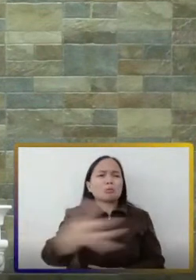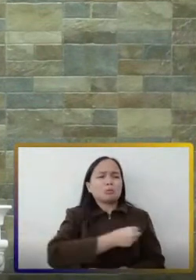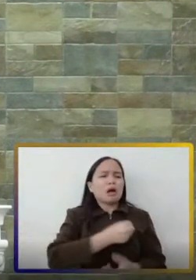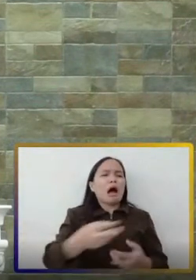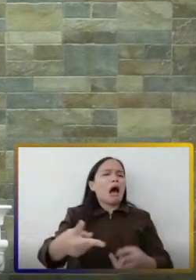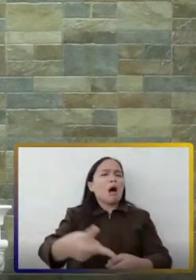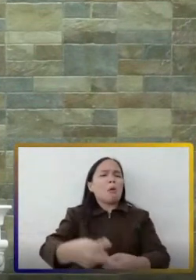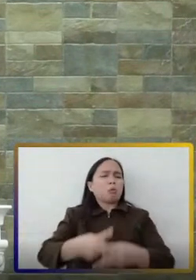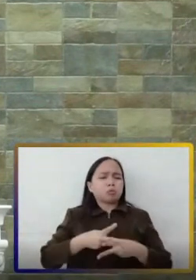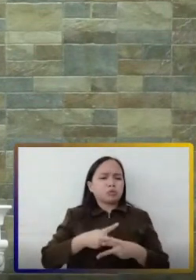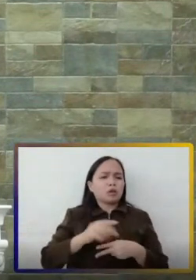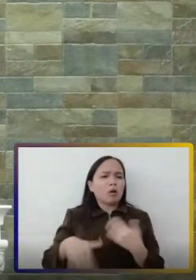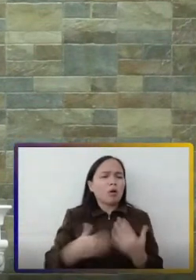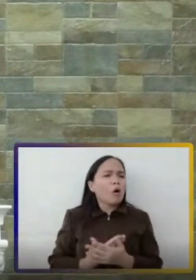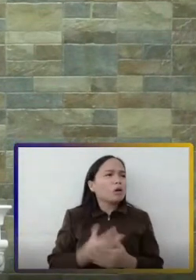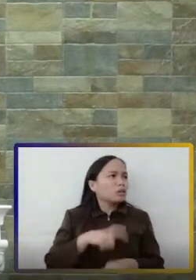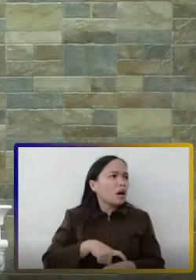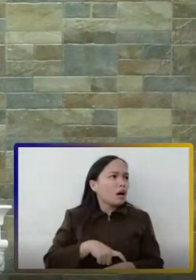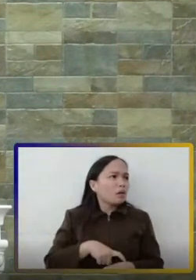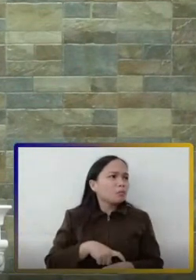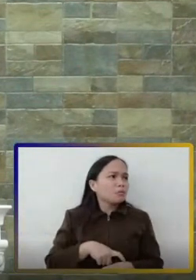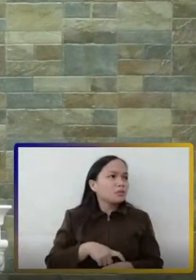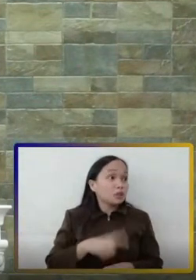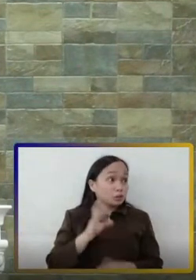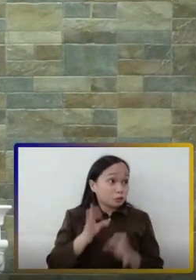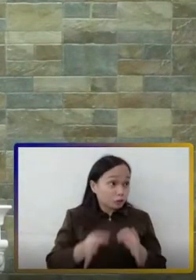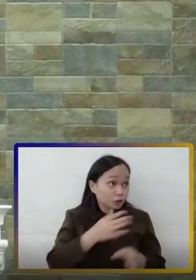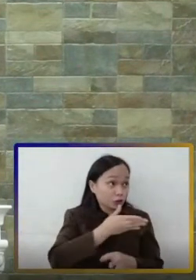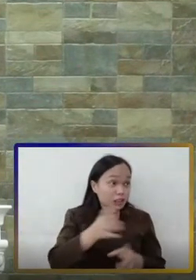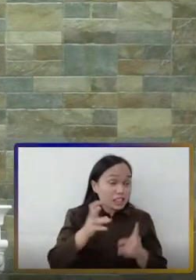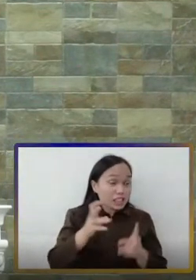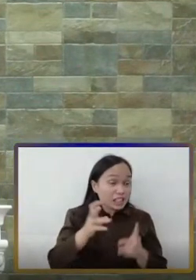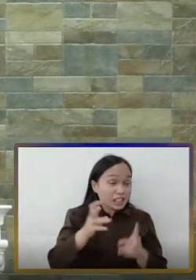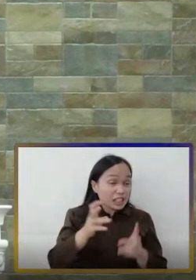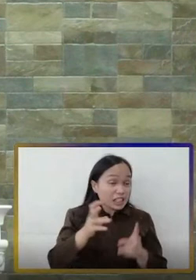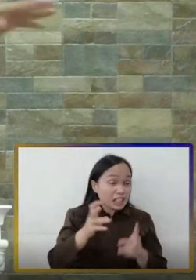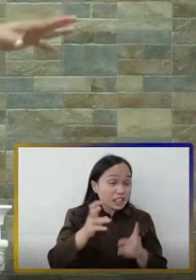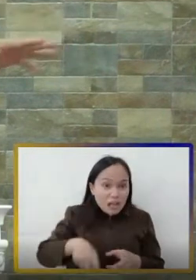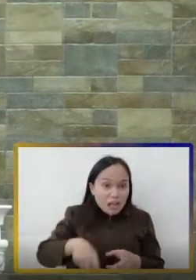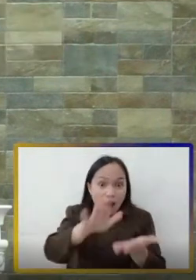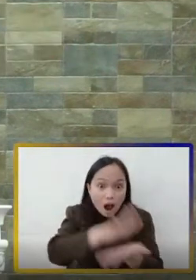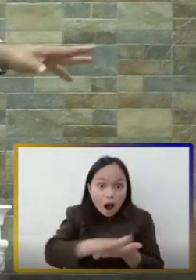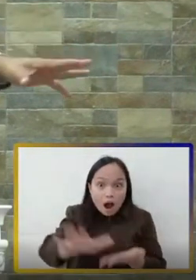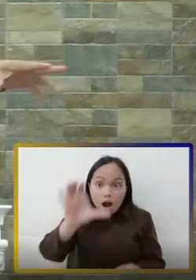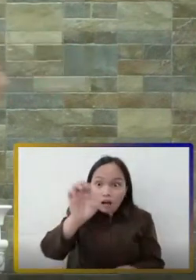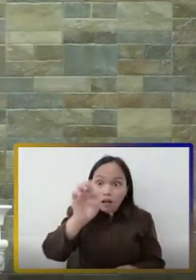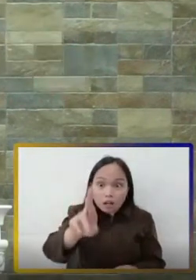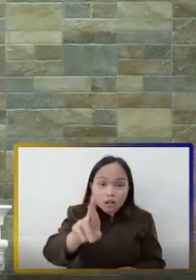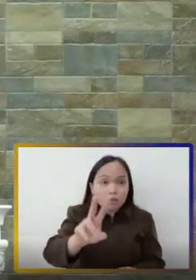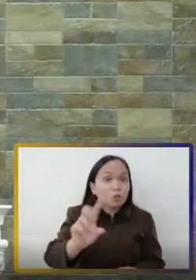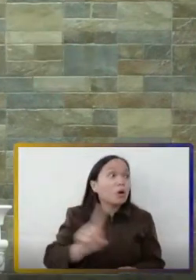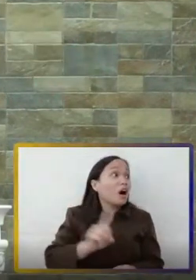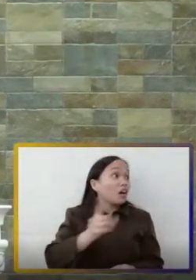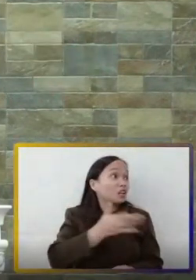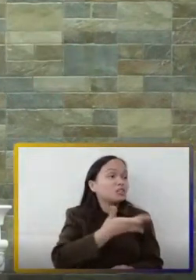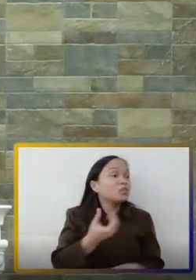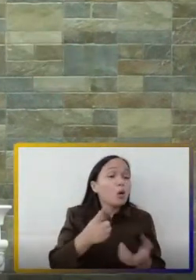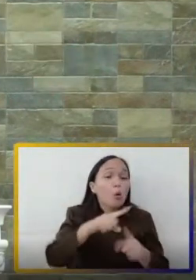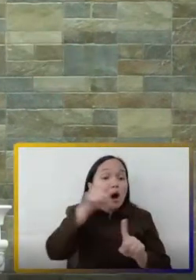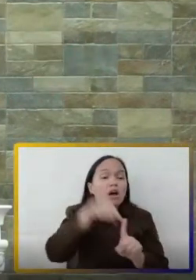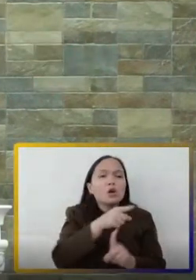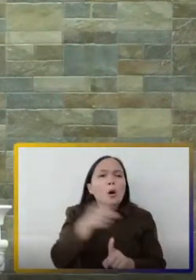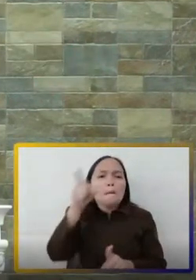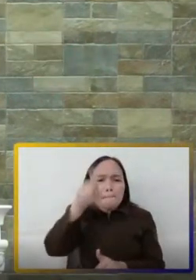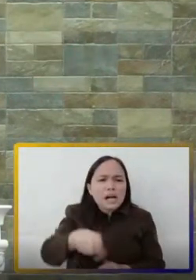time. Do you understand? When you are supposed to clean the CR, the restroom, when you are supposed to clean